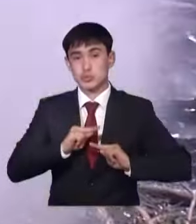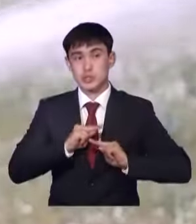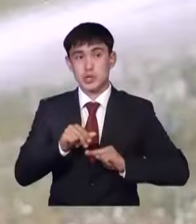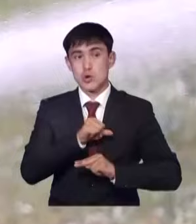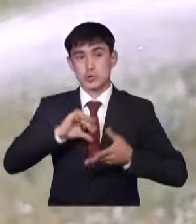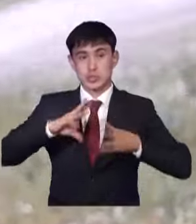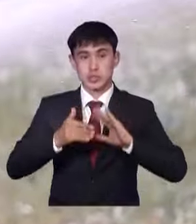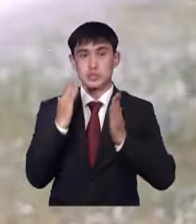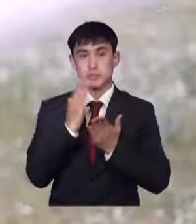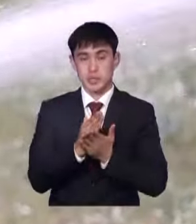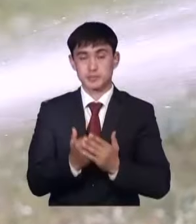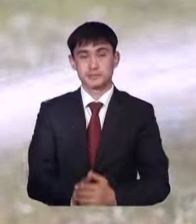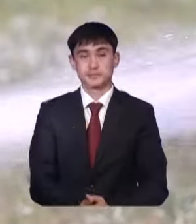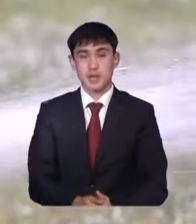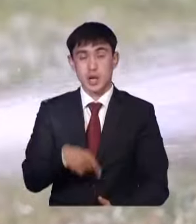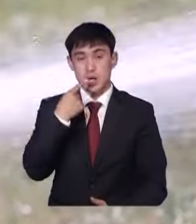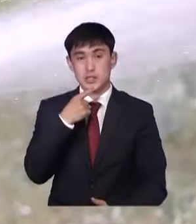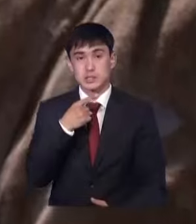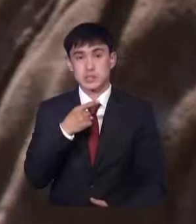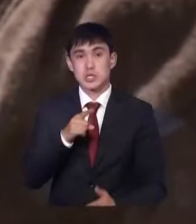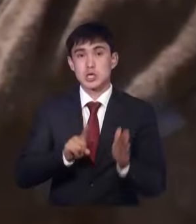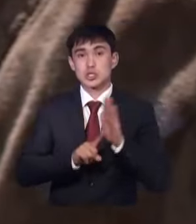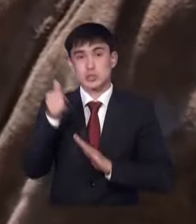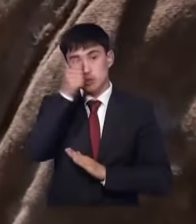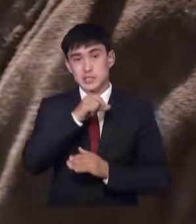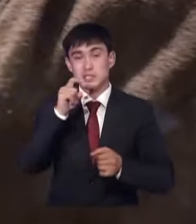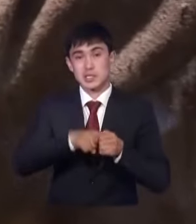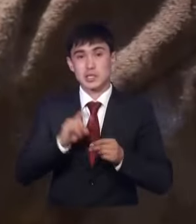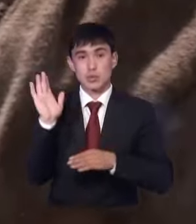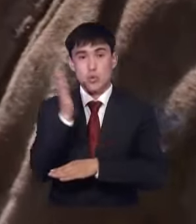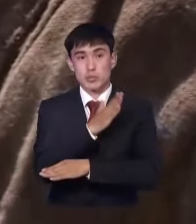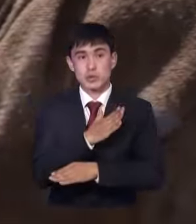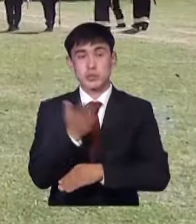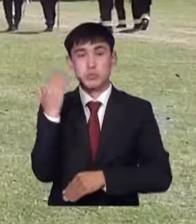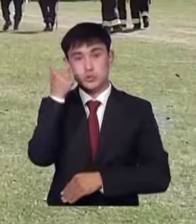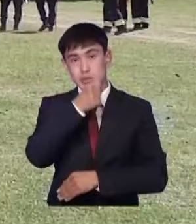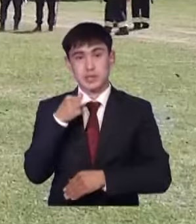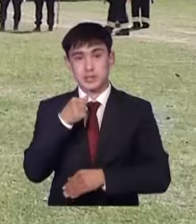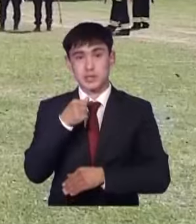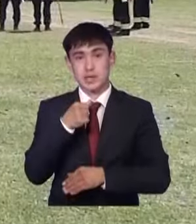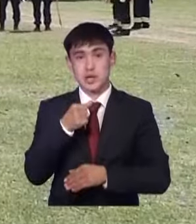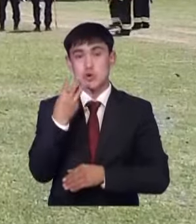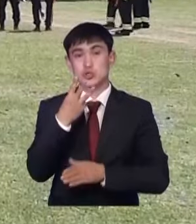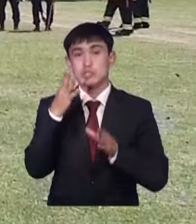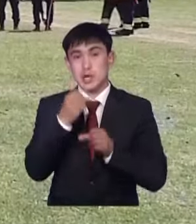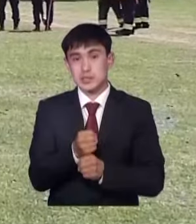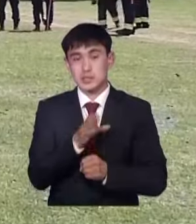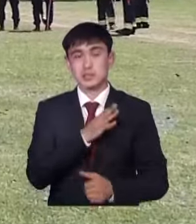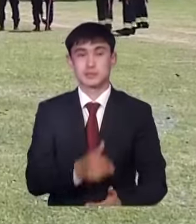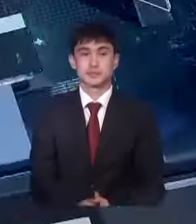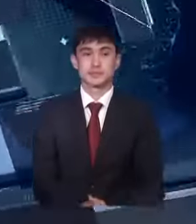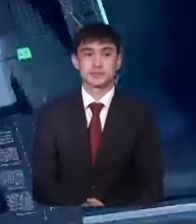өз нәтижесін көрсетіп жатыр. Айта кетсек, жыл басынан бері тіркелген орман өрті былтырғымен салыстырғанда 3 есеге азайған.